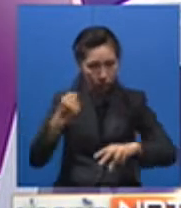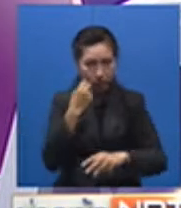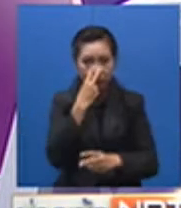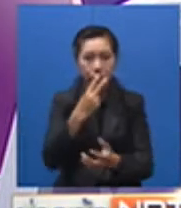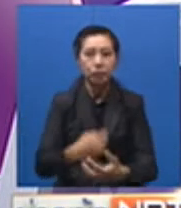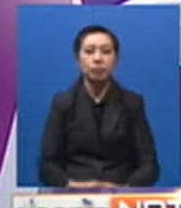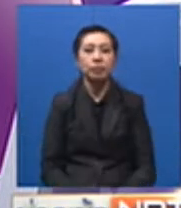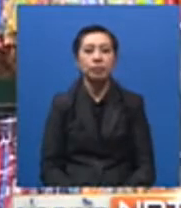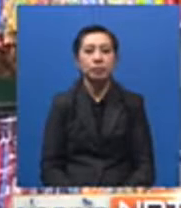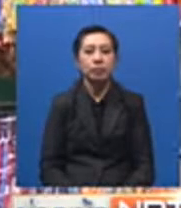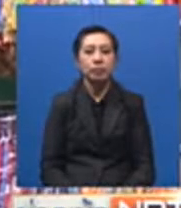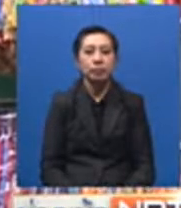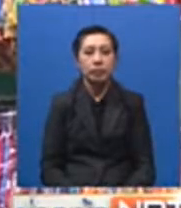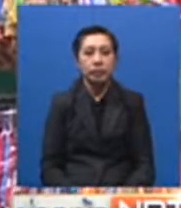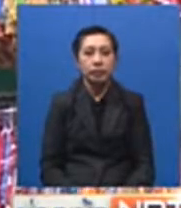งานค่ะ